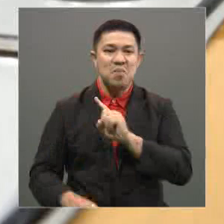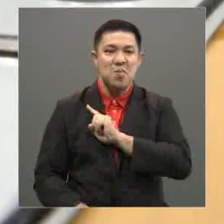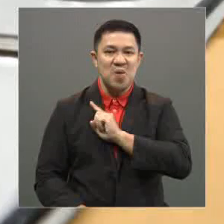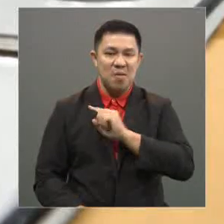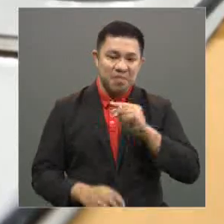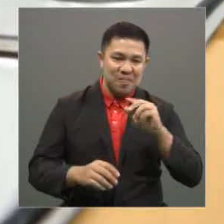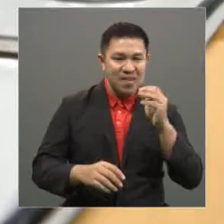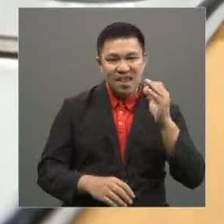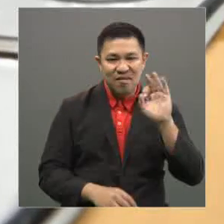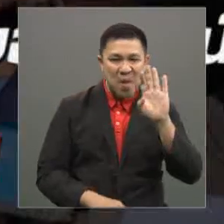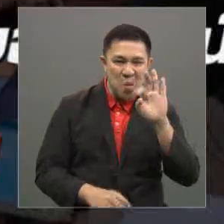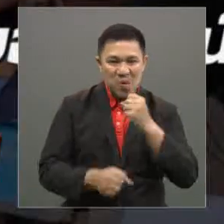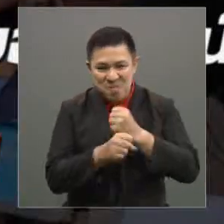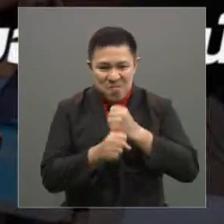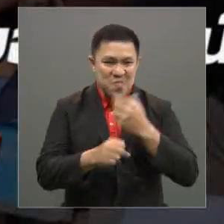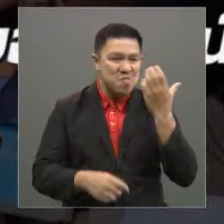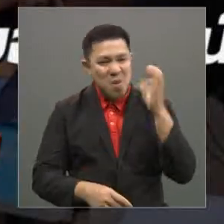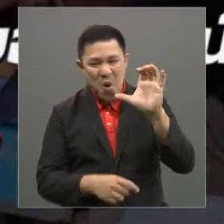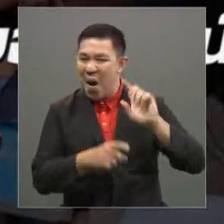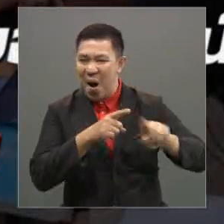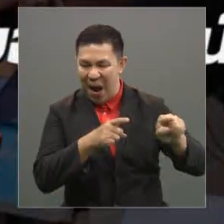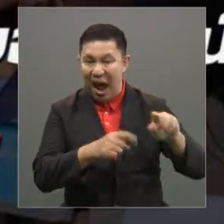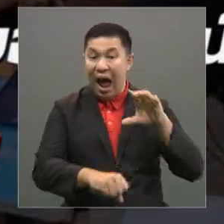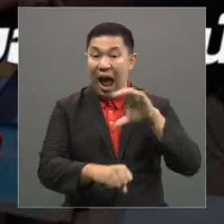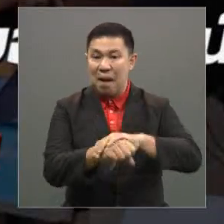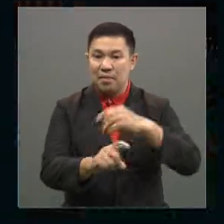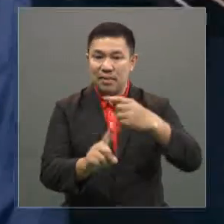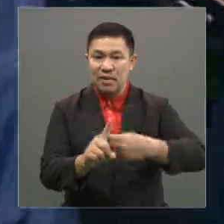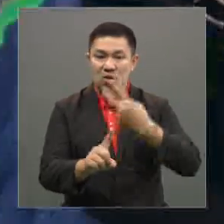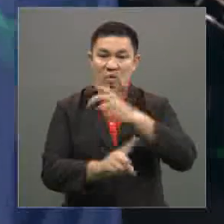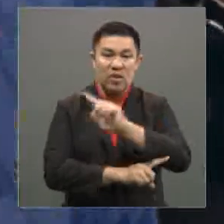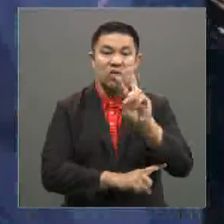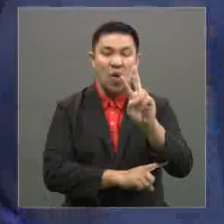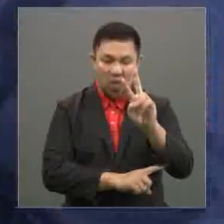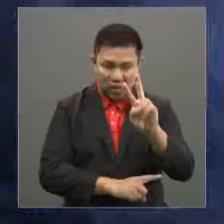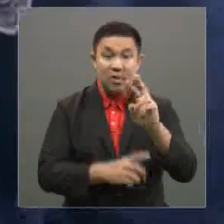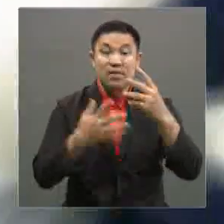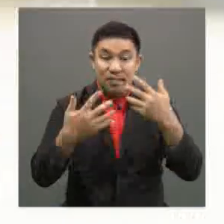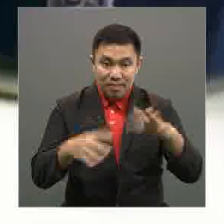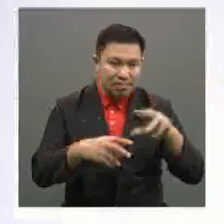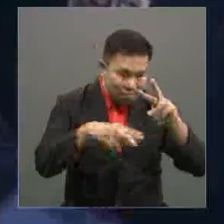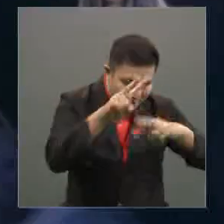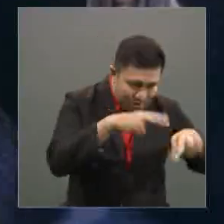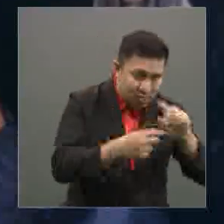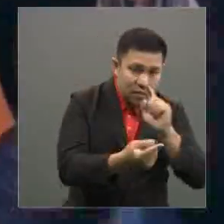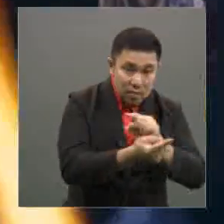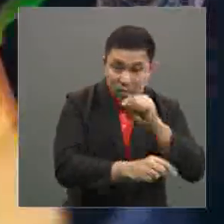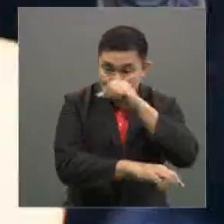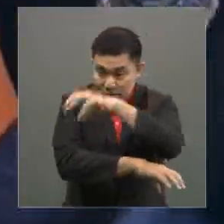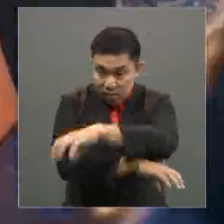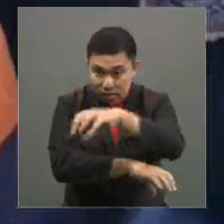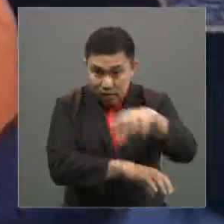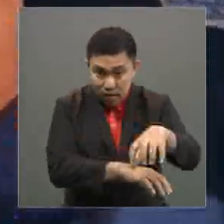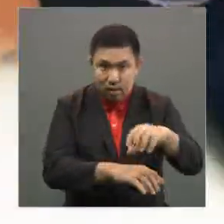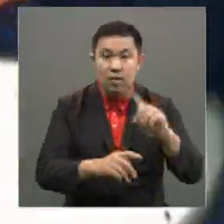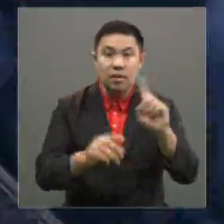ขายป้ายทะเบียนปลอมอันนี้นะคะจับผู้ต้องหาได้เมื่อวันที่ 2กุมภาพันธ์ที่ผ่านมานี้เองค่ะแล้วก็ไปตรวจค้นพื้นที่เป้าหมายอีก 2จุด